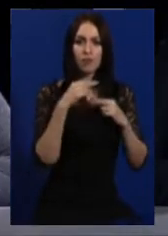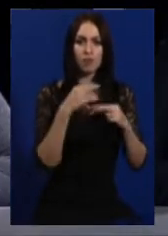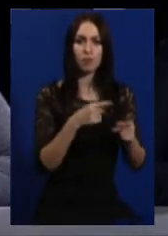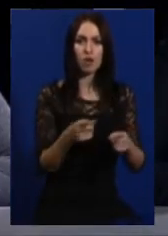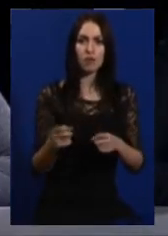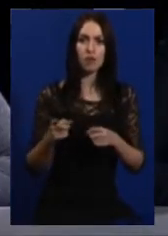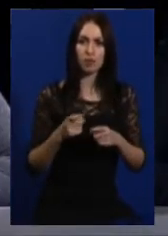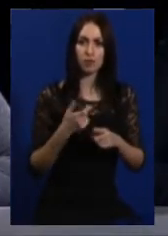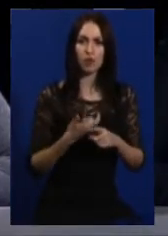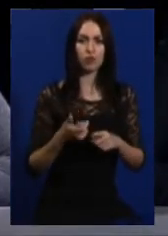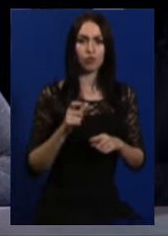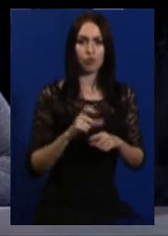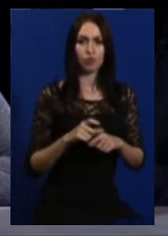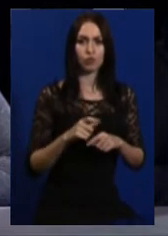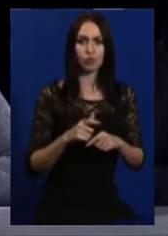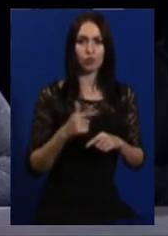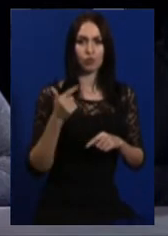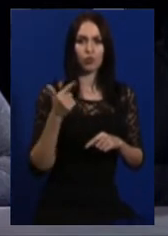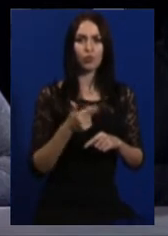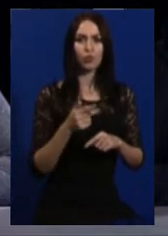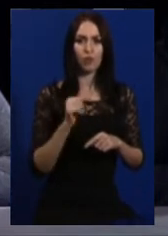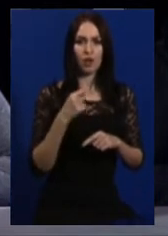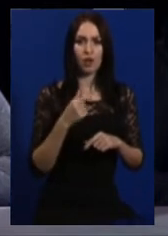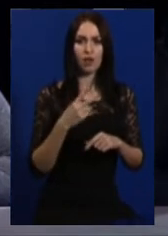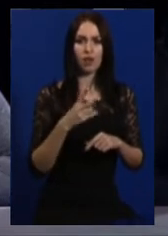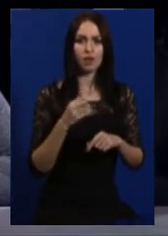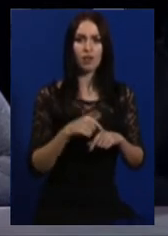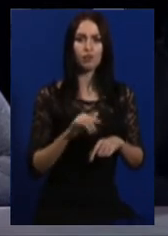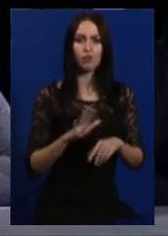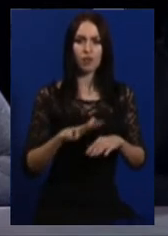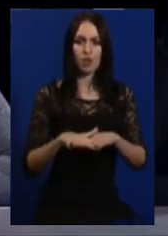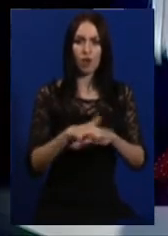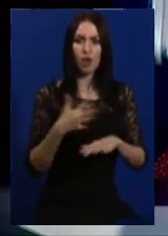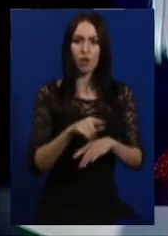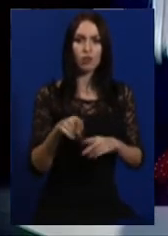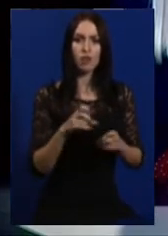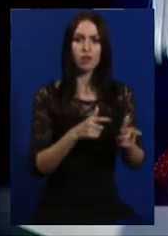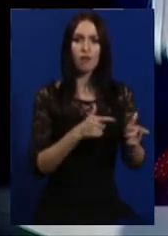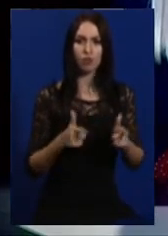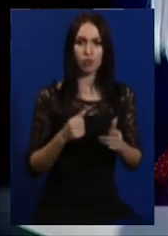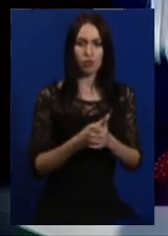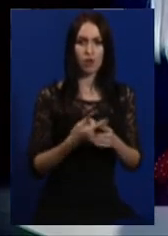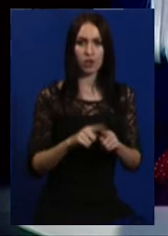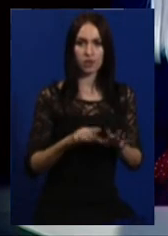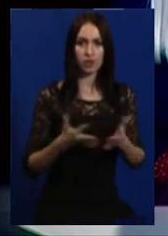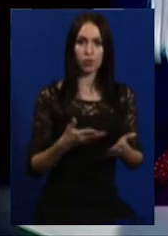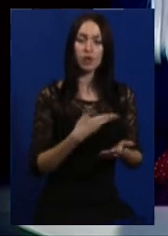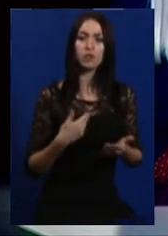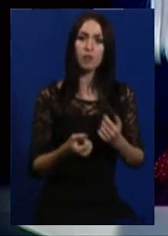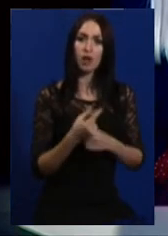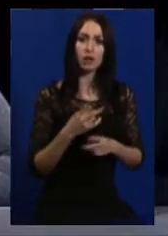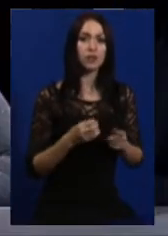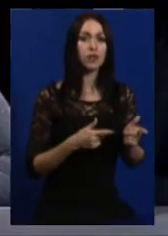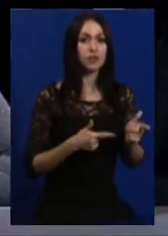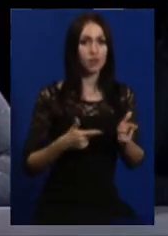черствого общество которое я готова к этой ситуации мы оказались не готовы